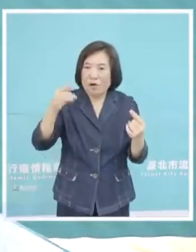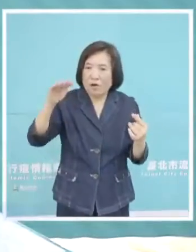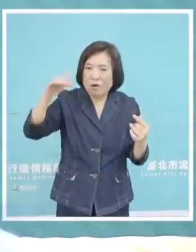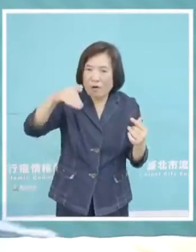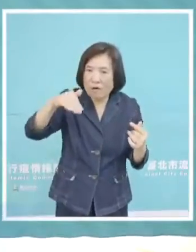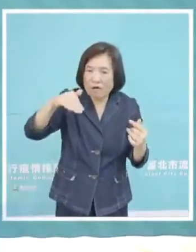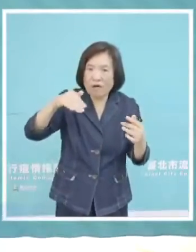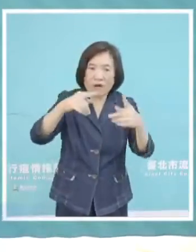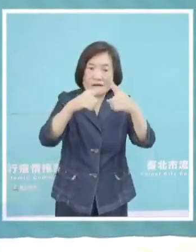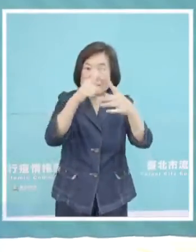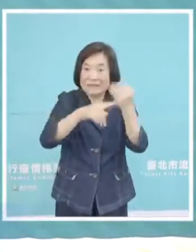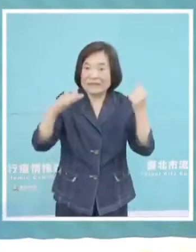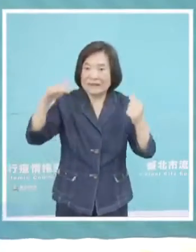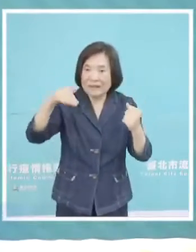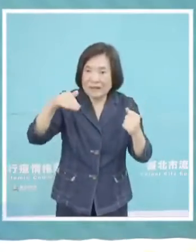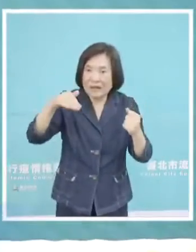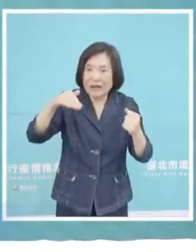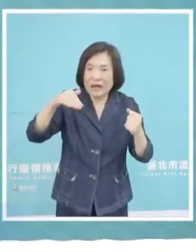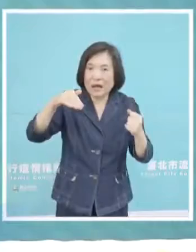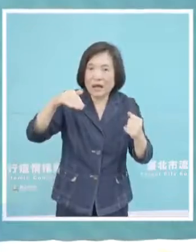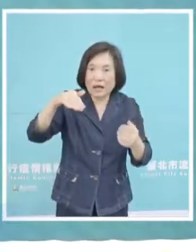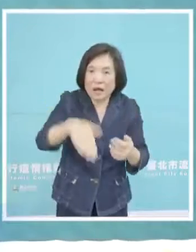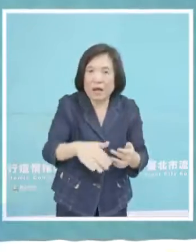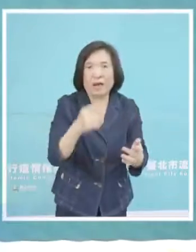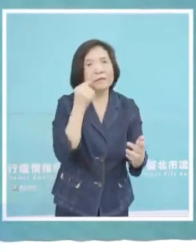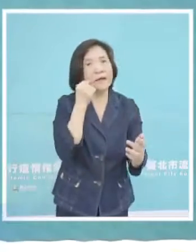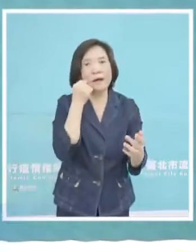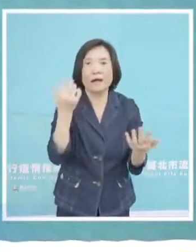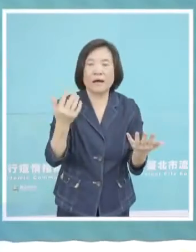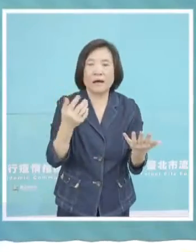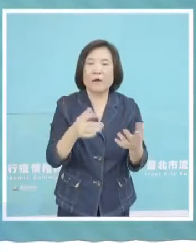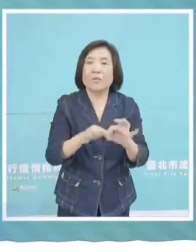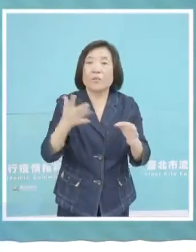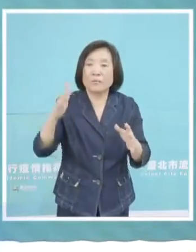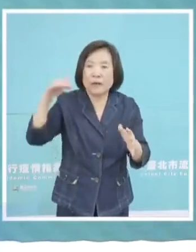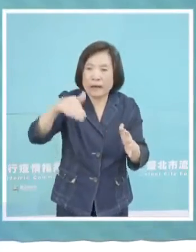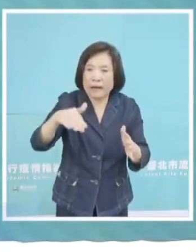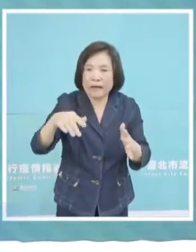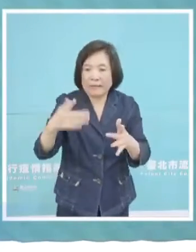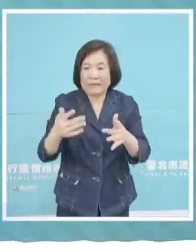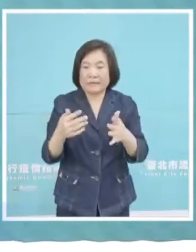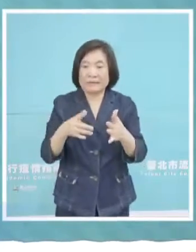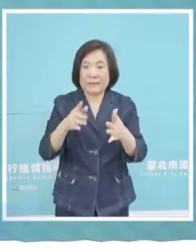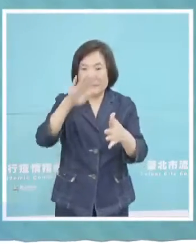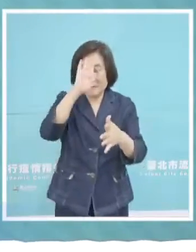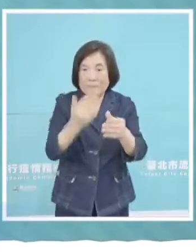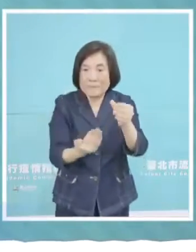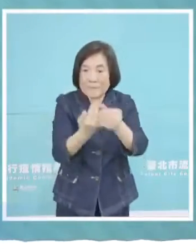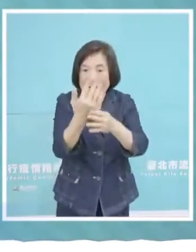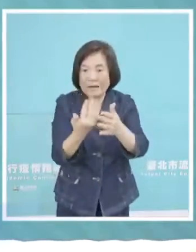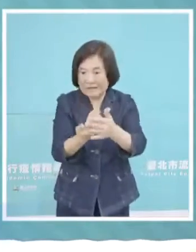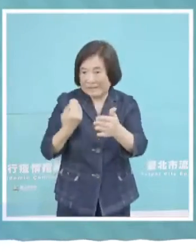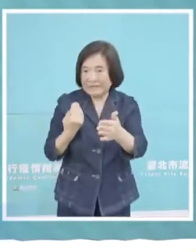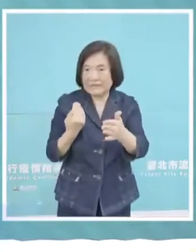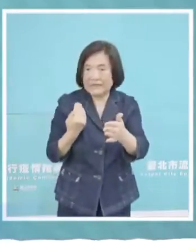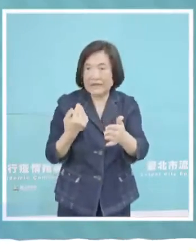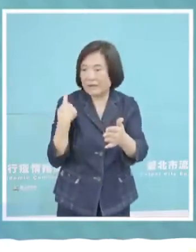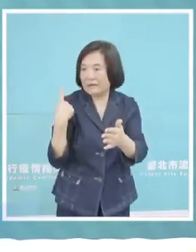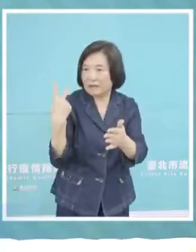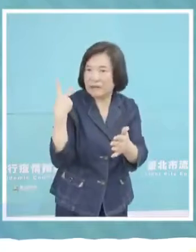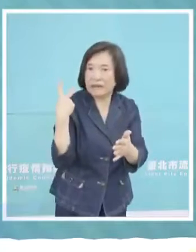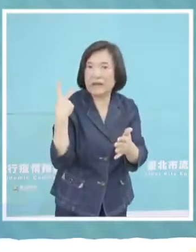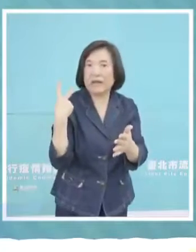那里，因为为什么呢？因为他在发病之前就感染了，可是我们现在整个系统是发病以后才去防、才去围